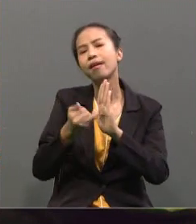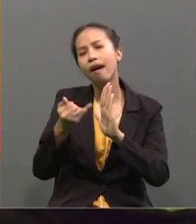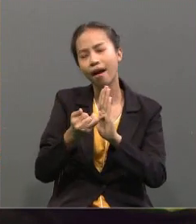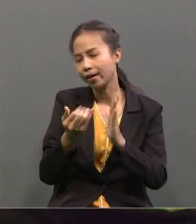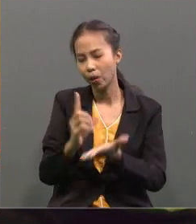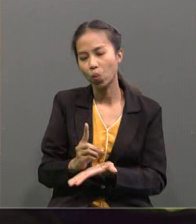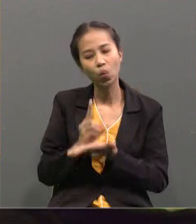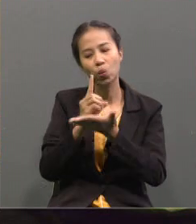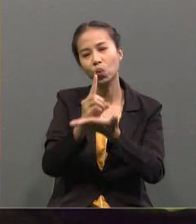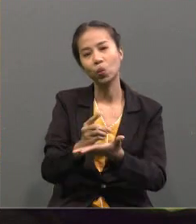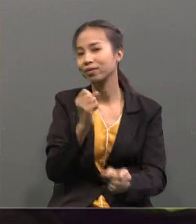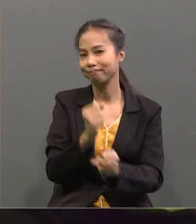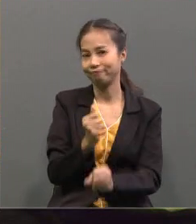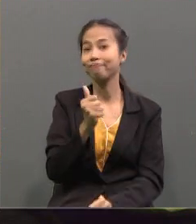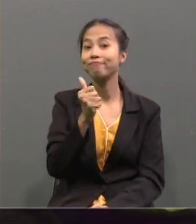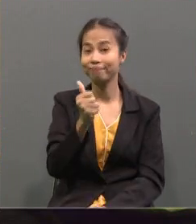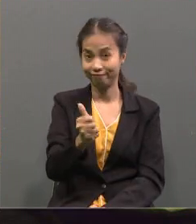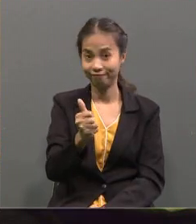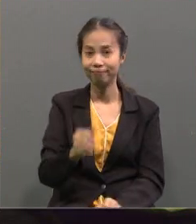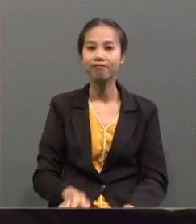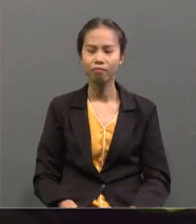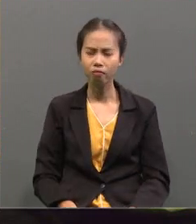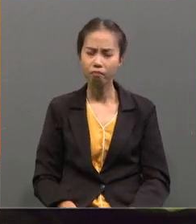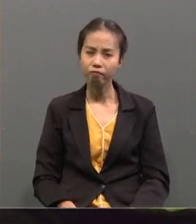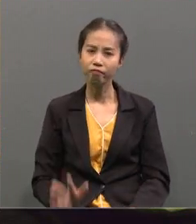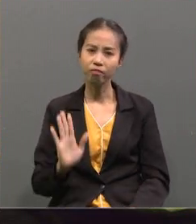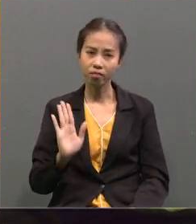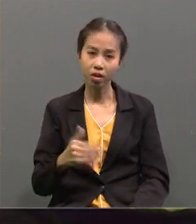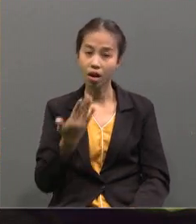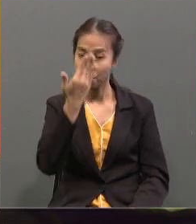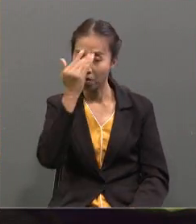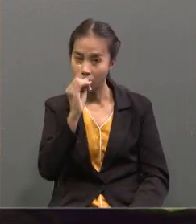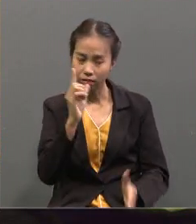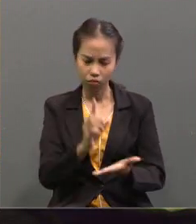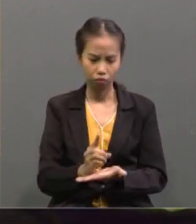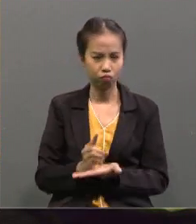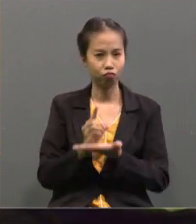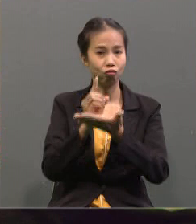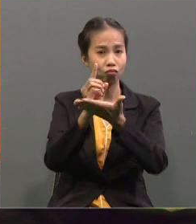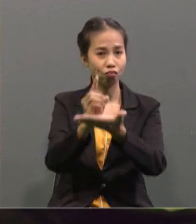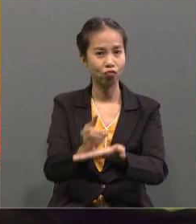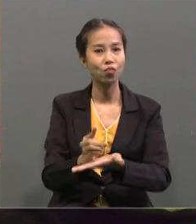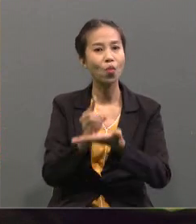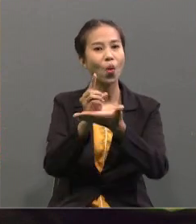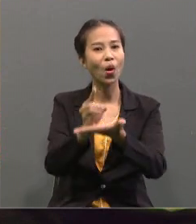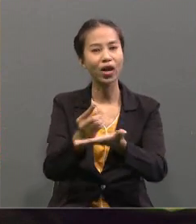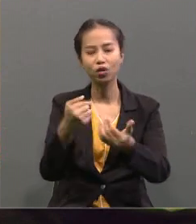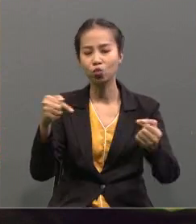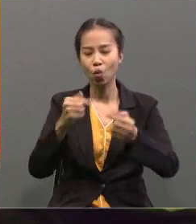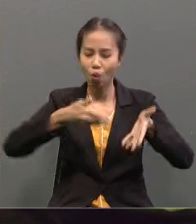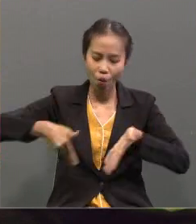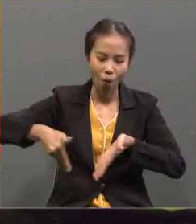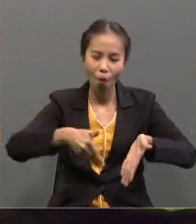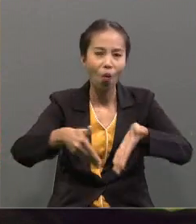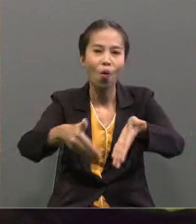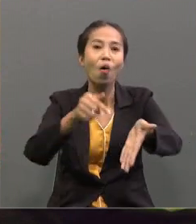ร่วมลอยกระทงกันได้แบบรักโลกกับกรุงเทพฯนะฮะมั่นใจได้เลยว่ากระทงทุกไปบจะมาลอยอยู่บนผิวน้ำคลองโอ่งอ่างอย่าง